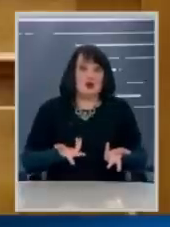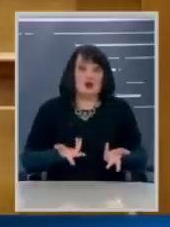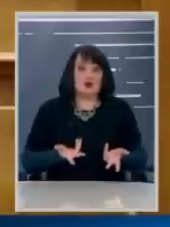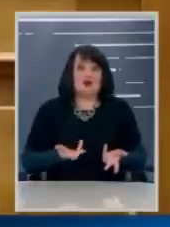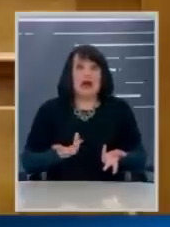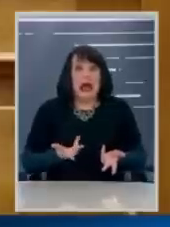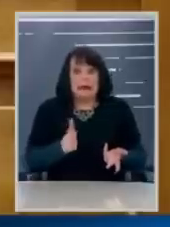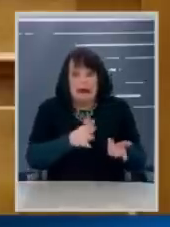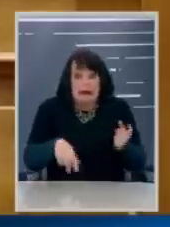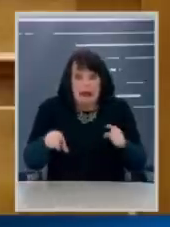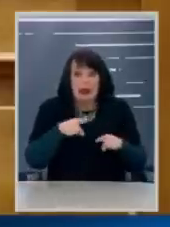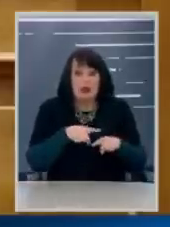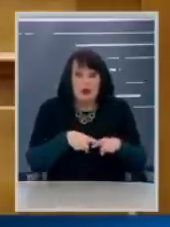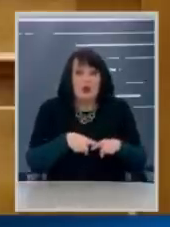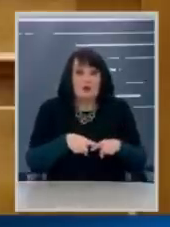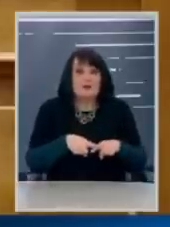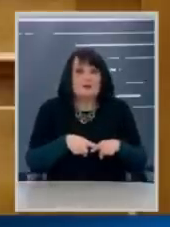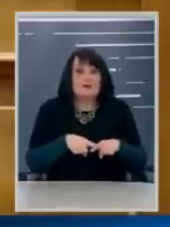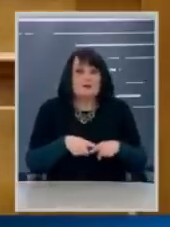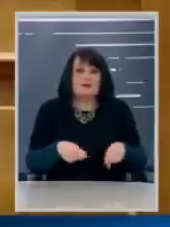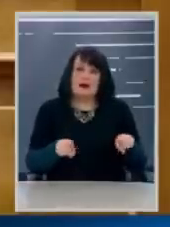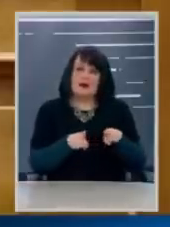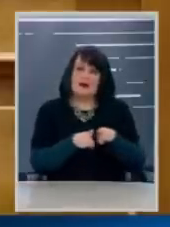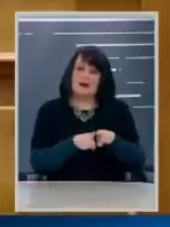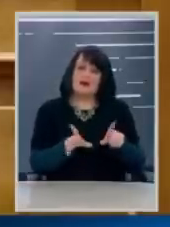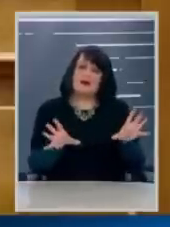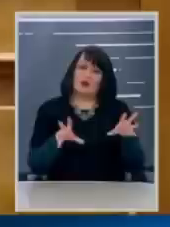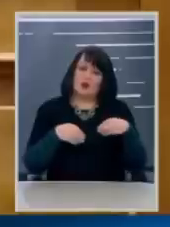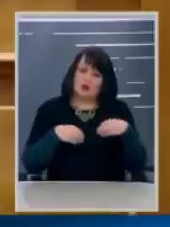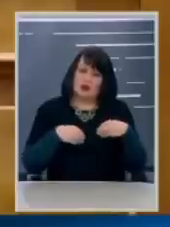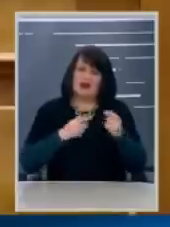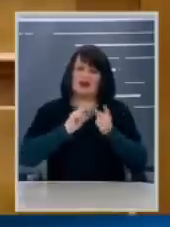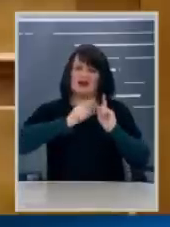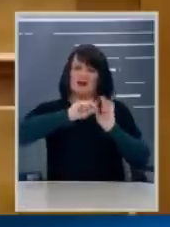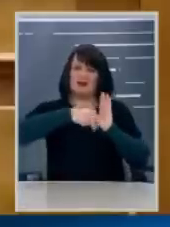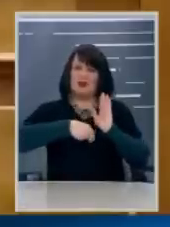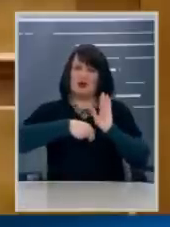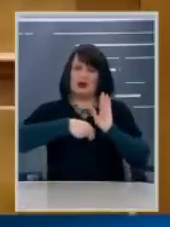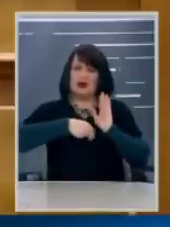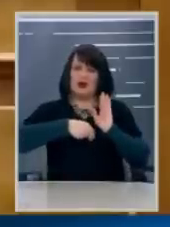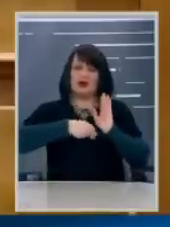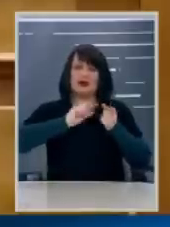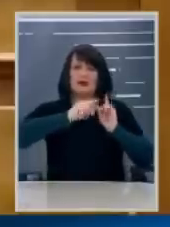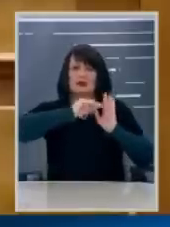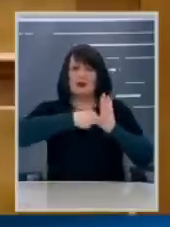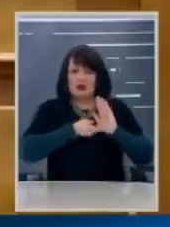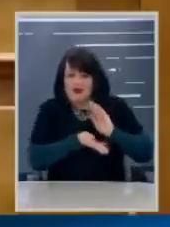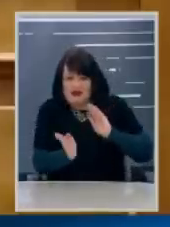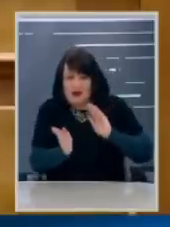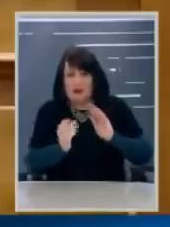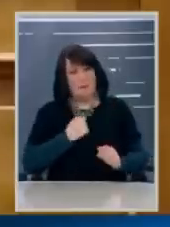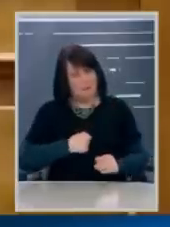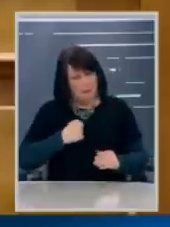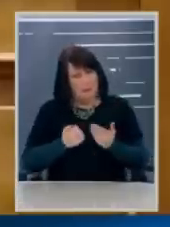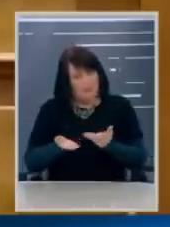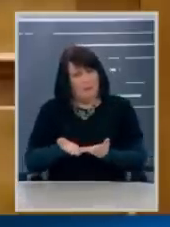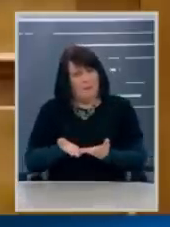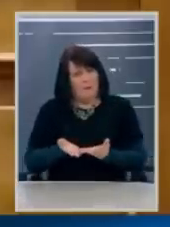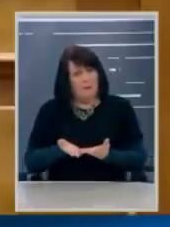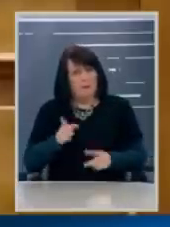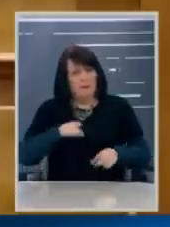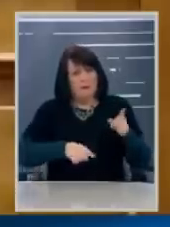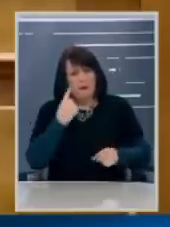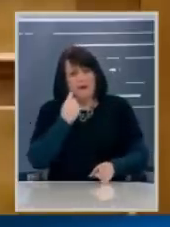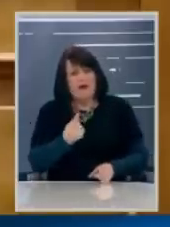στην αίθουσα αυτή να συμβιώνουμε με τα μνημόνια και θα στενοχωρηθούμε αν βγούμε κιόλα. Γιατί μερικές φορές έτσι